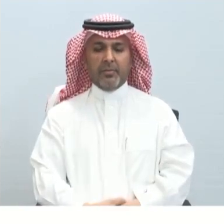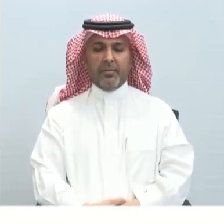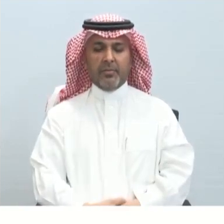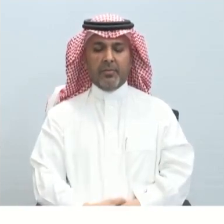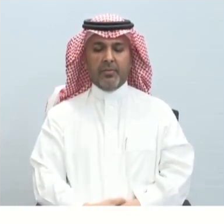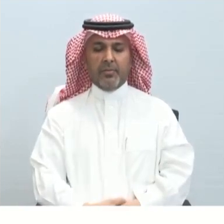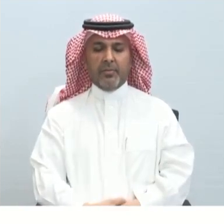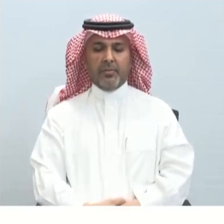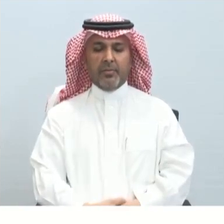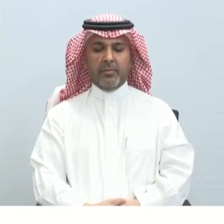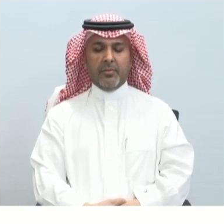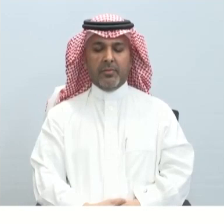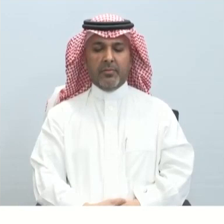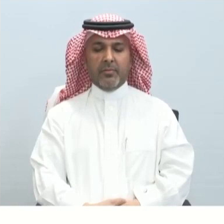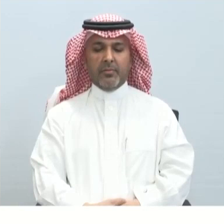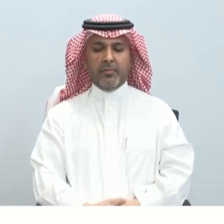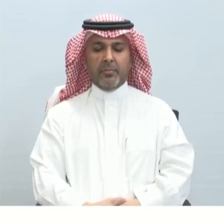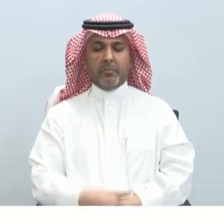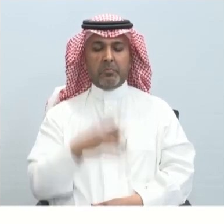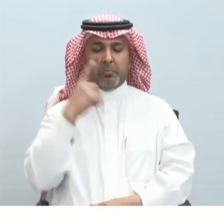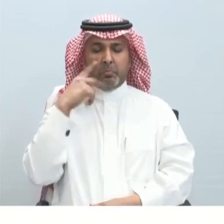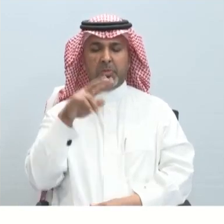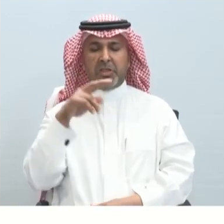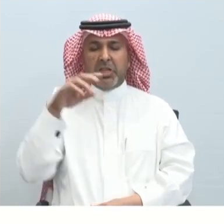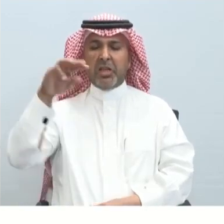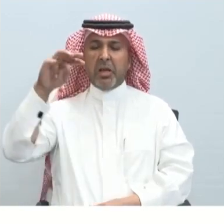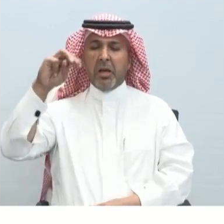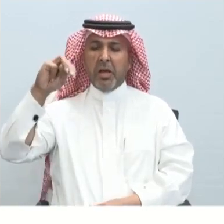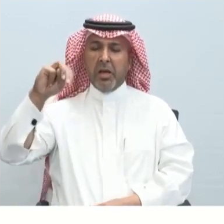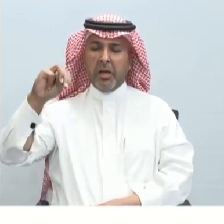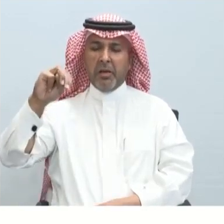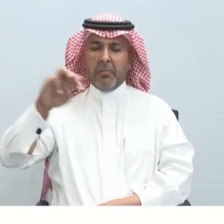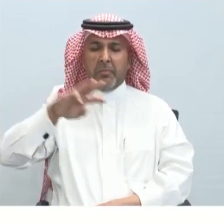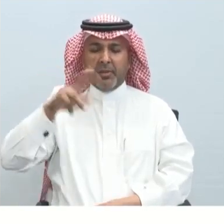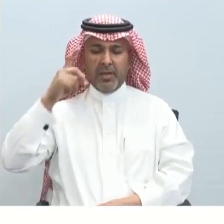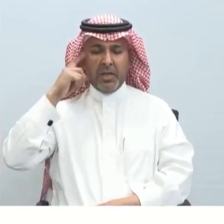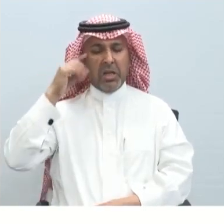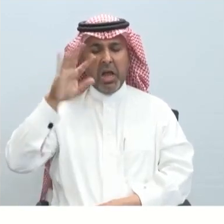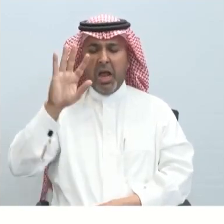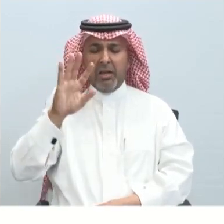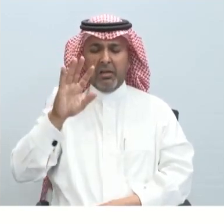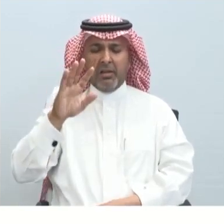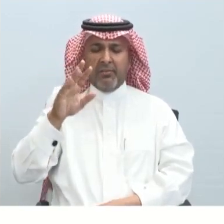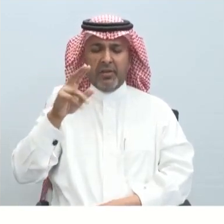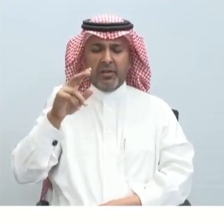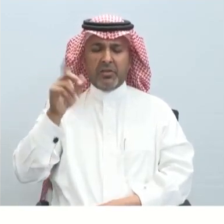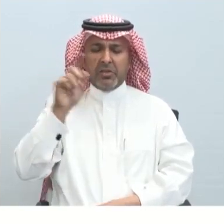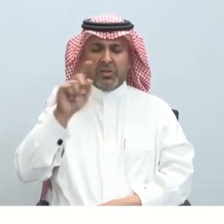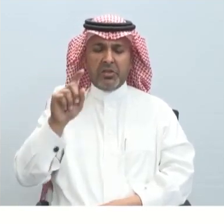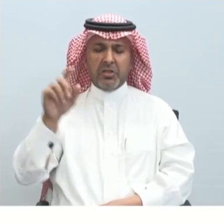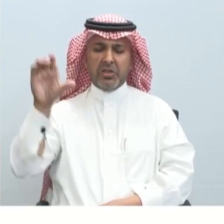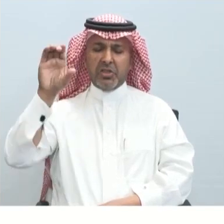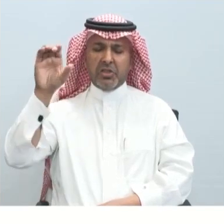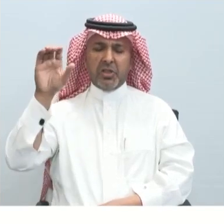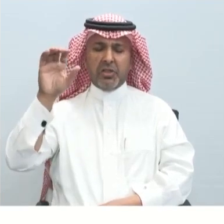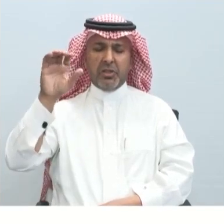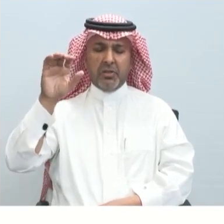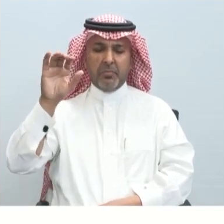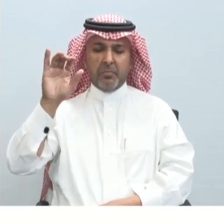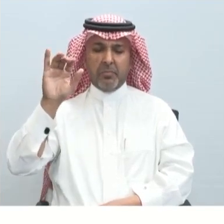يعني حتى تحرك الفاصله اربع وحدات يعني الى اليسار واحد فاصله